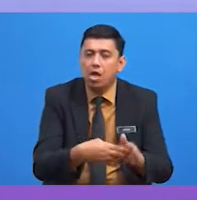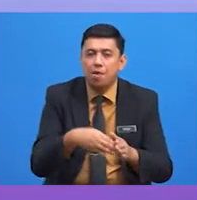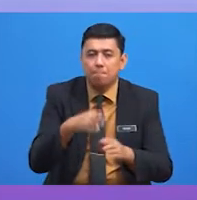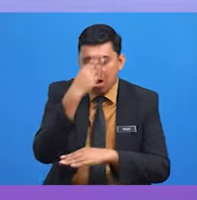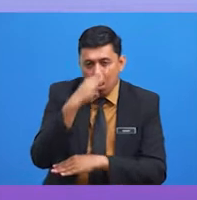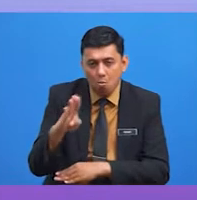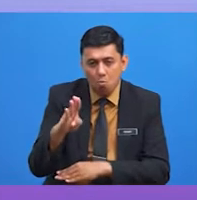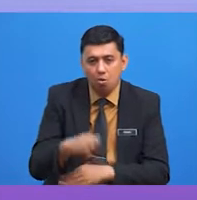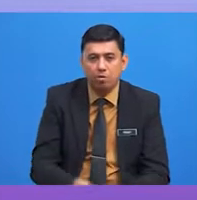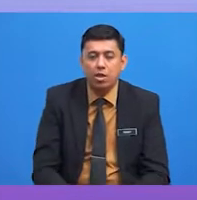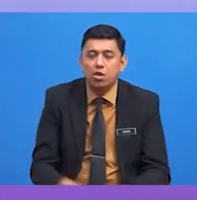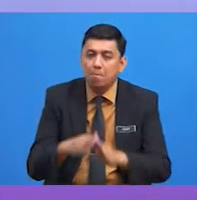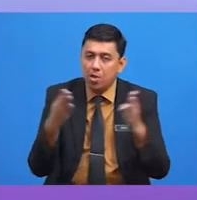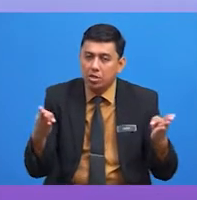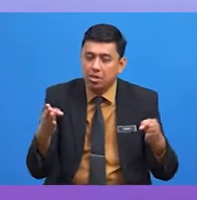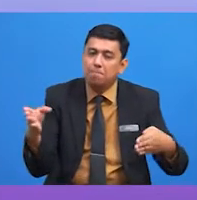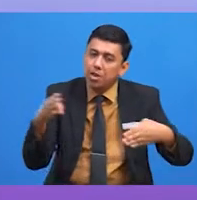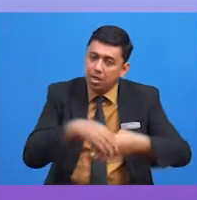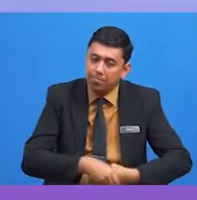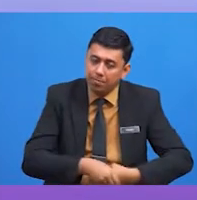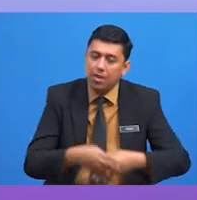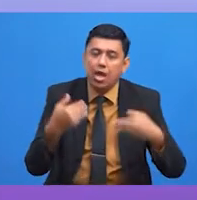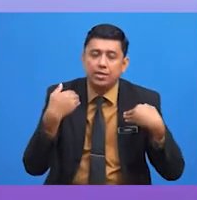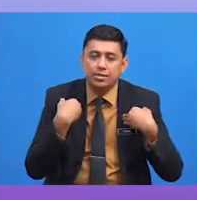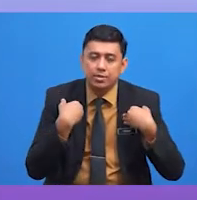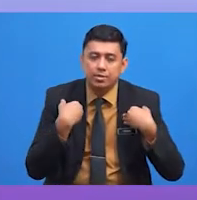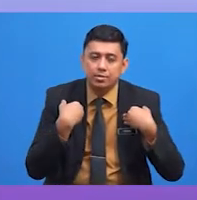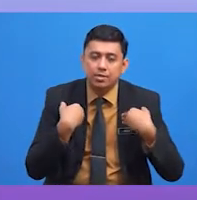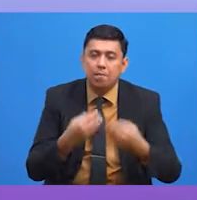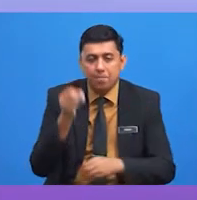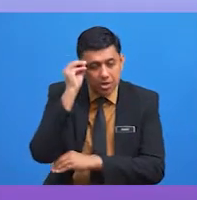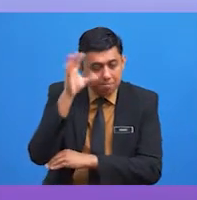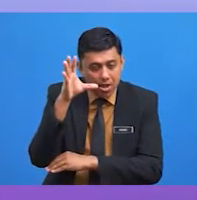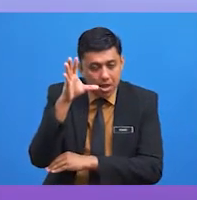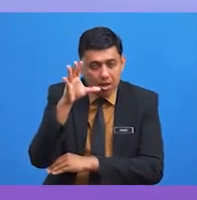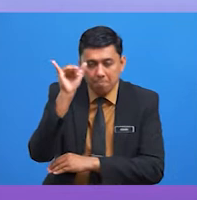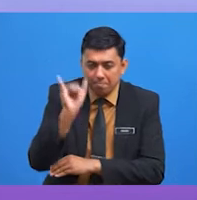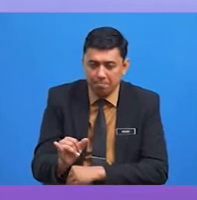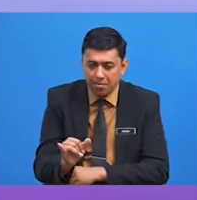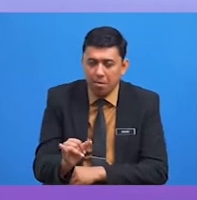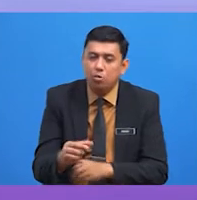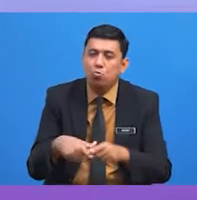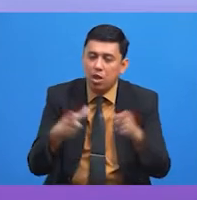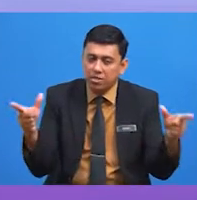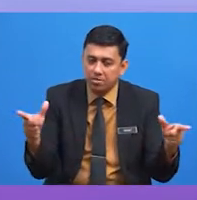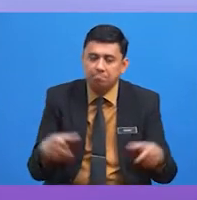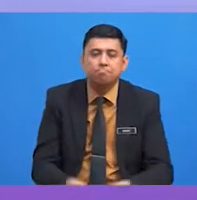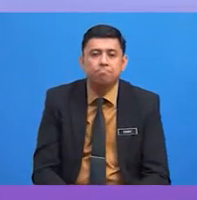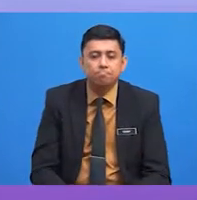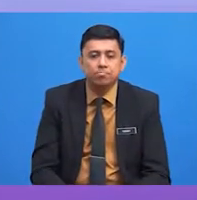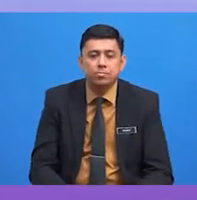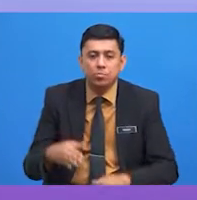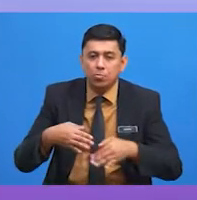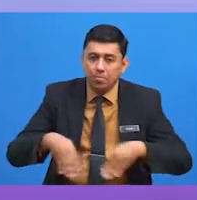bahawa bahasa Melayu telah mengalami perkembangan yang pesat.